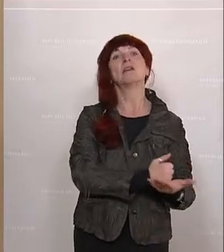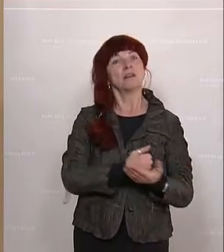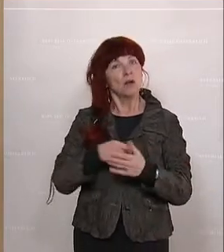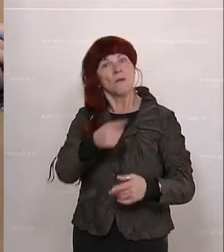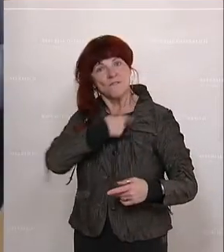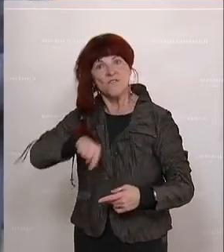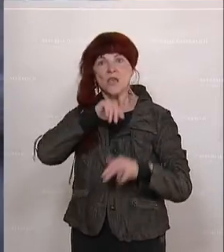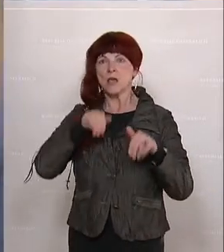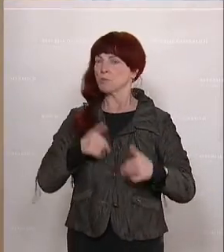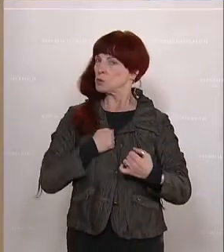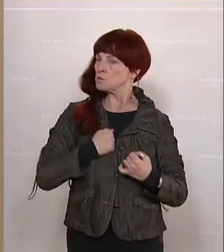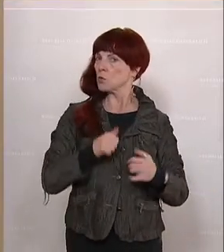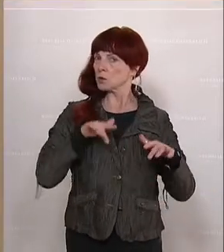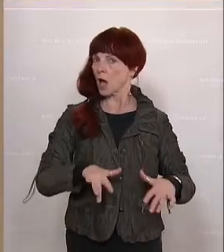Dank.